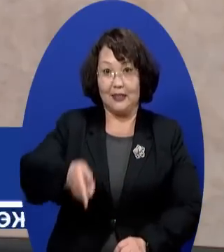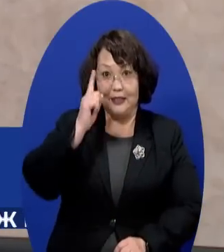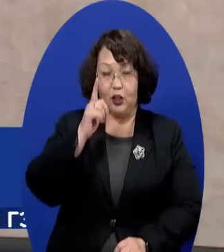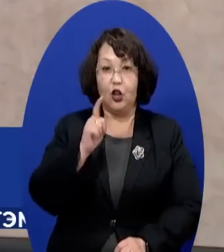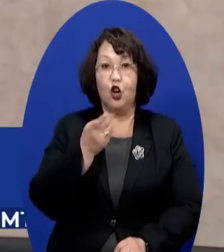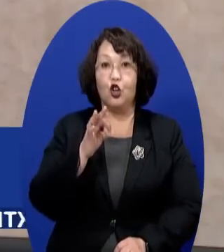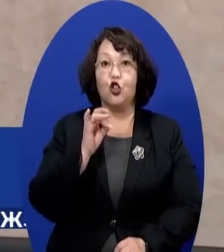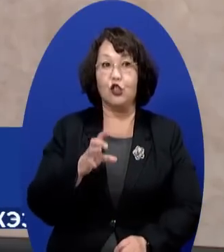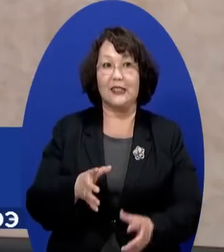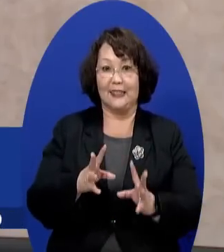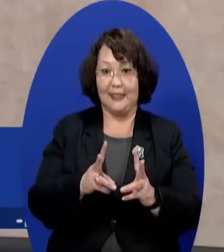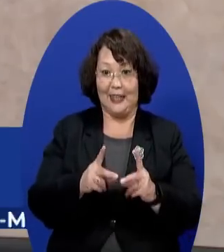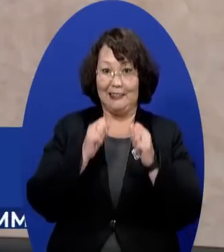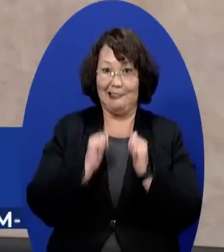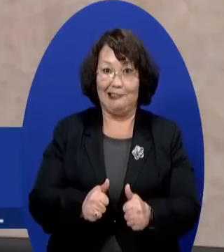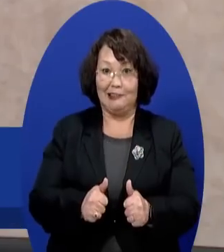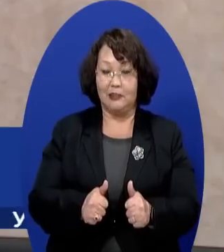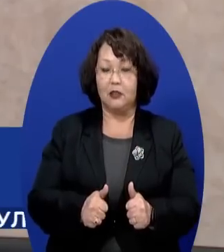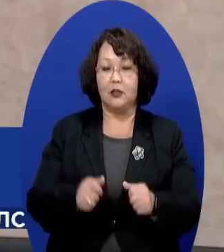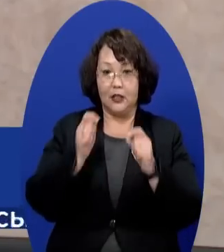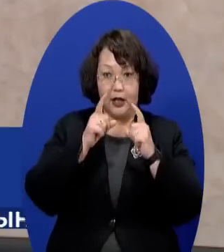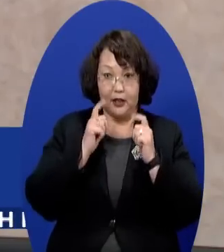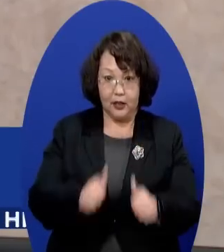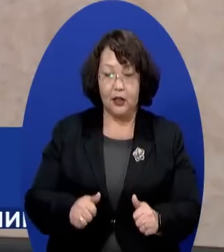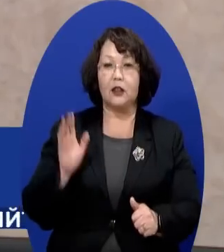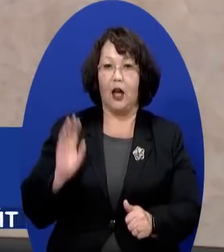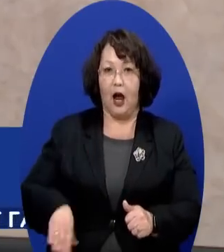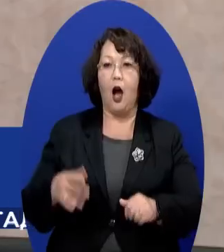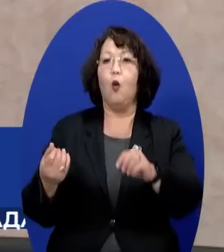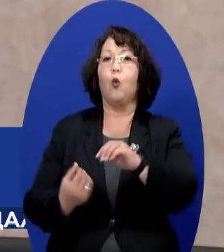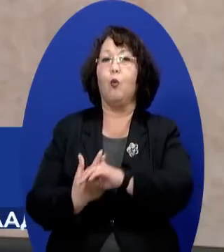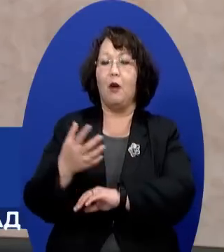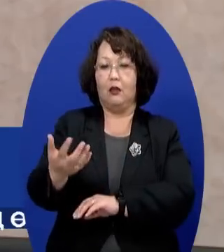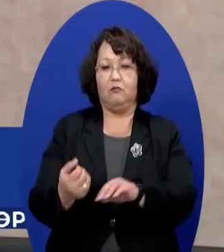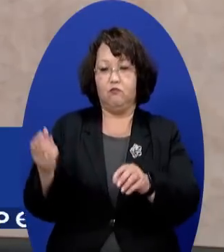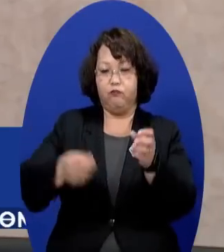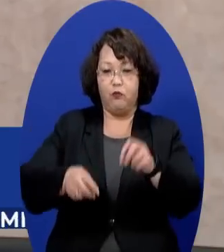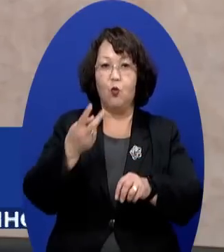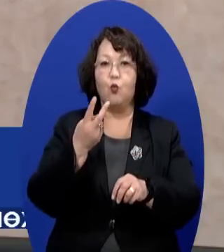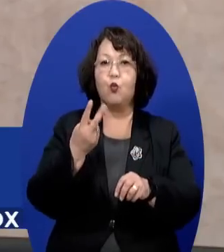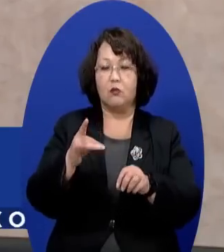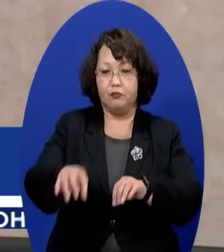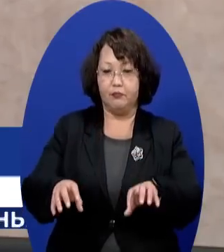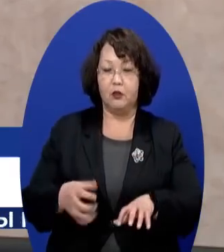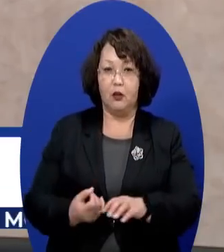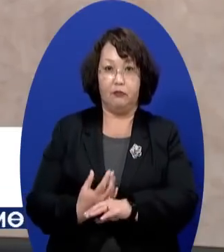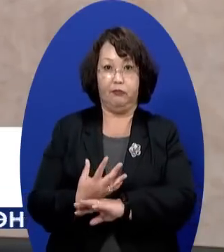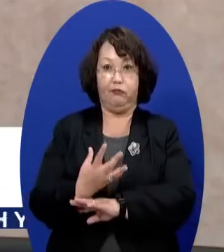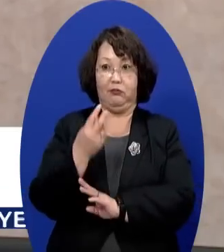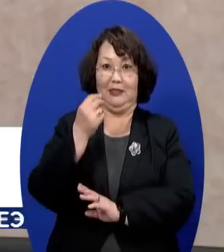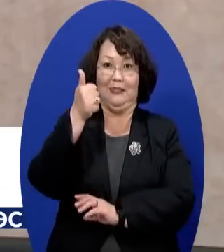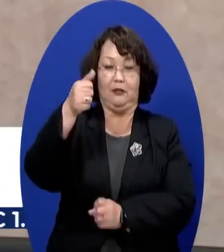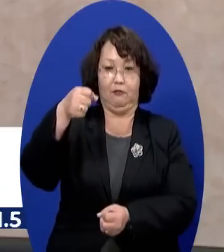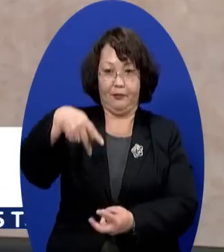Тэгжиж ургаж байгаа бүтээгдэхүүн амт чанартай сайн ургадаг. Энэ болохоор нөгөө нэг уг үндсээр нь хийгдэж байгаа ажил. Тэгэхээр бол